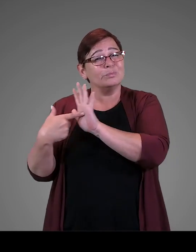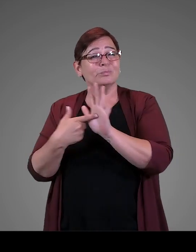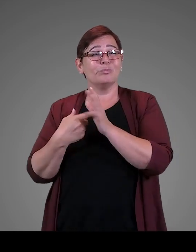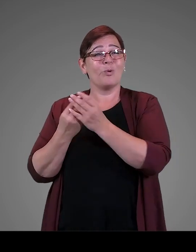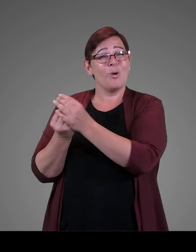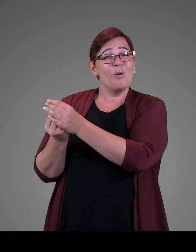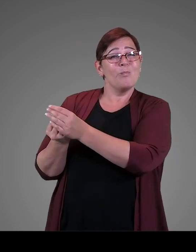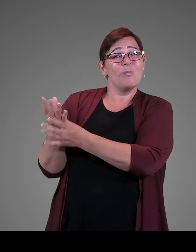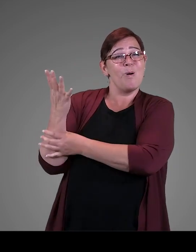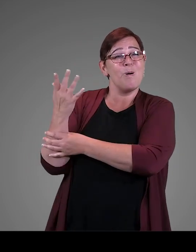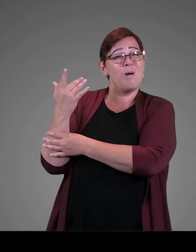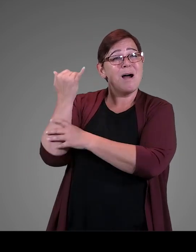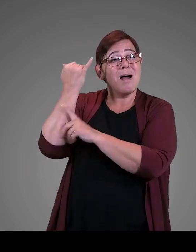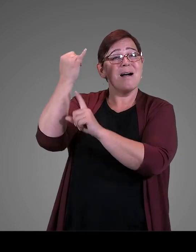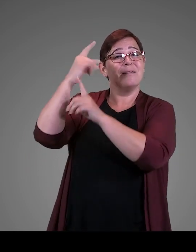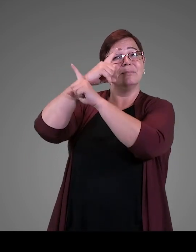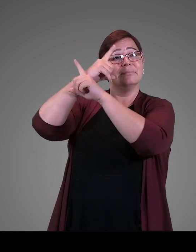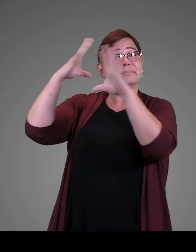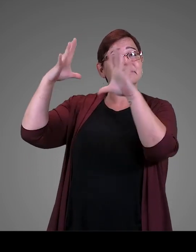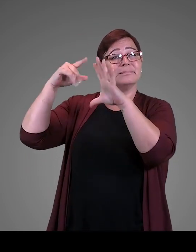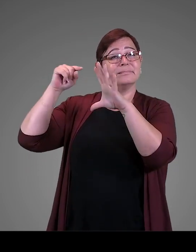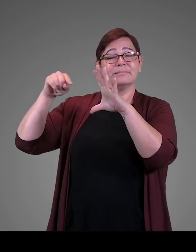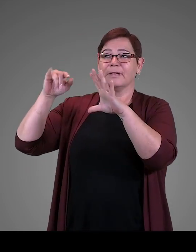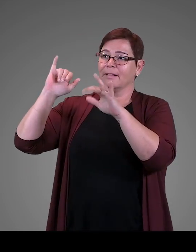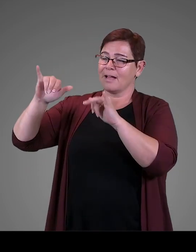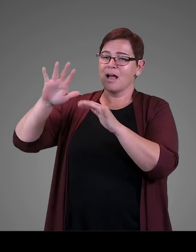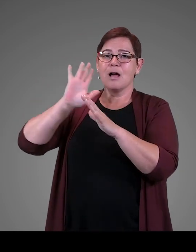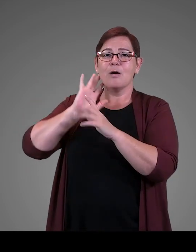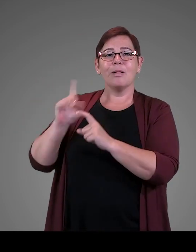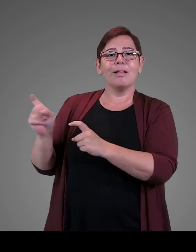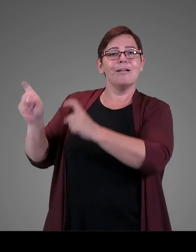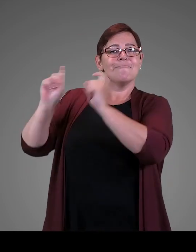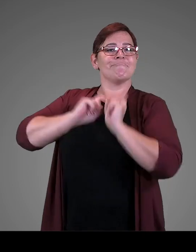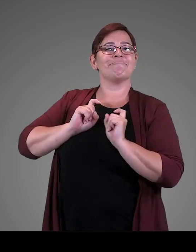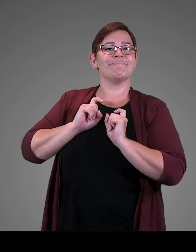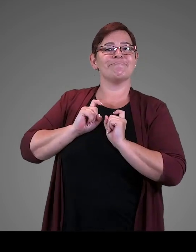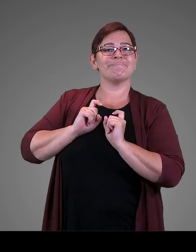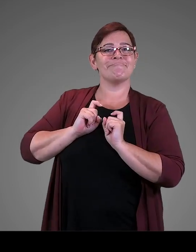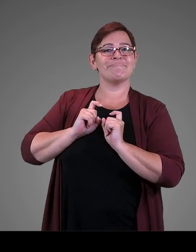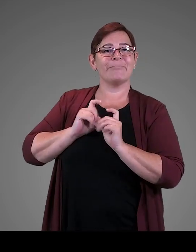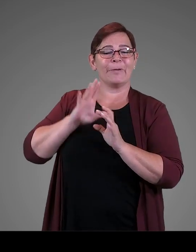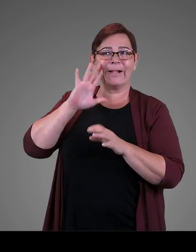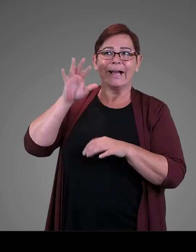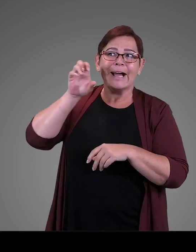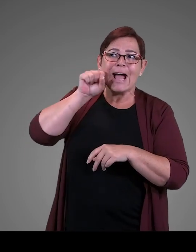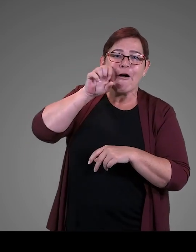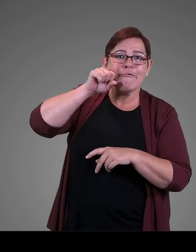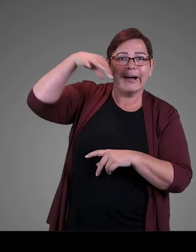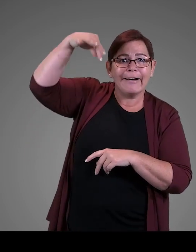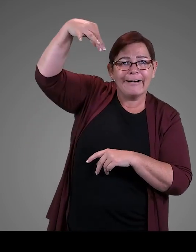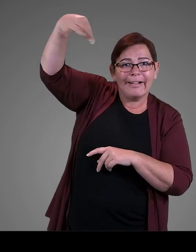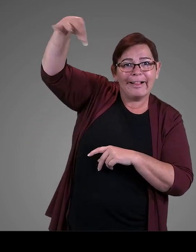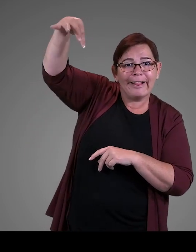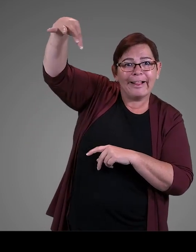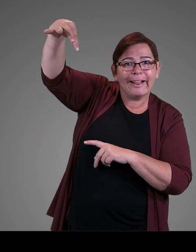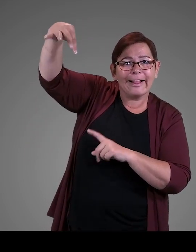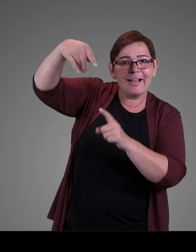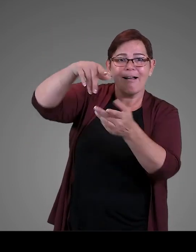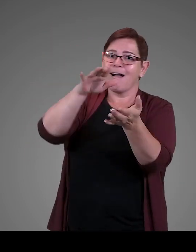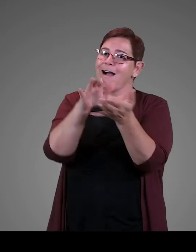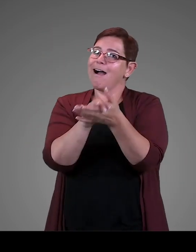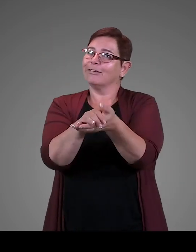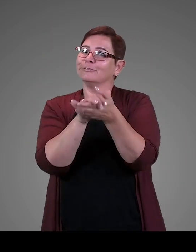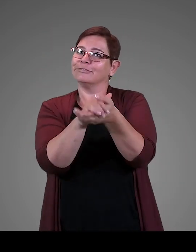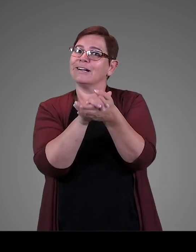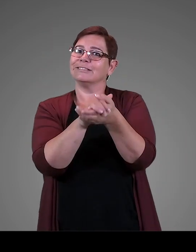à essayer de démontrer une croissance et faire l'exercice, blablabla. Et avec l'idée que éventuellement, we would be rewarded, tu sais,